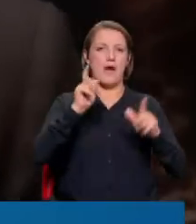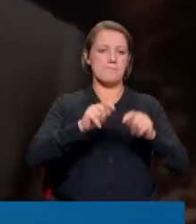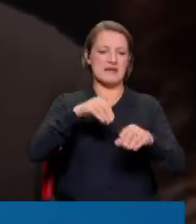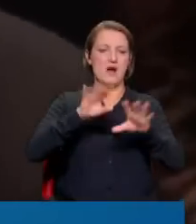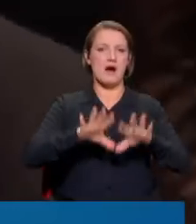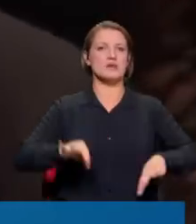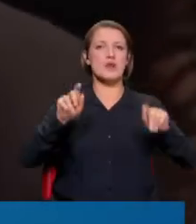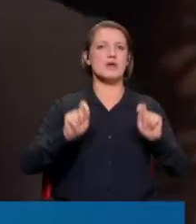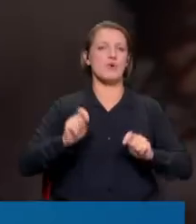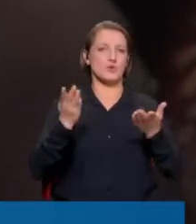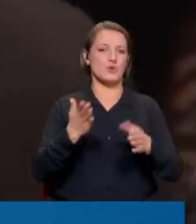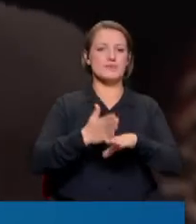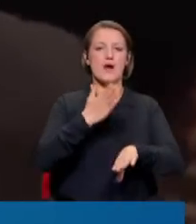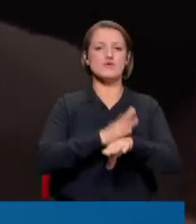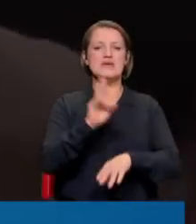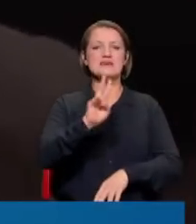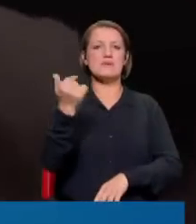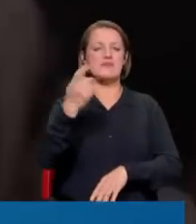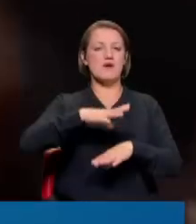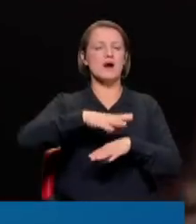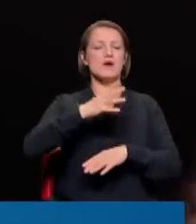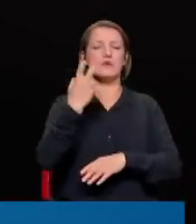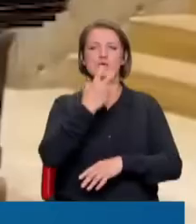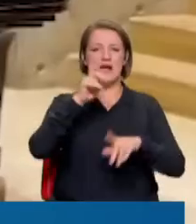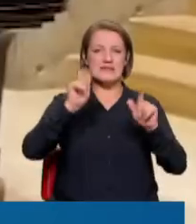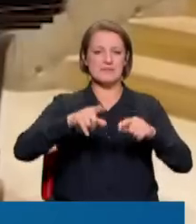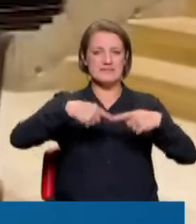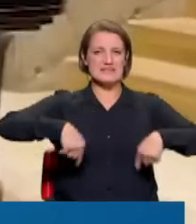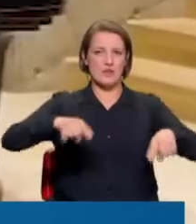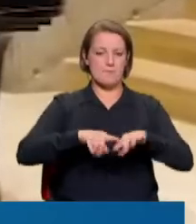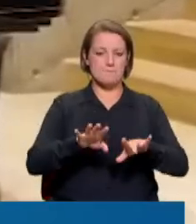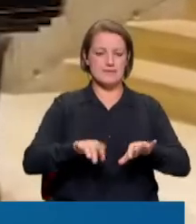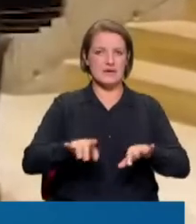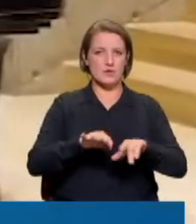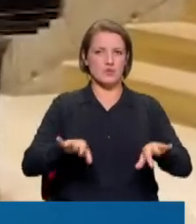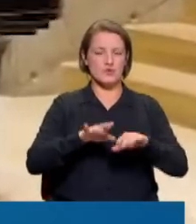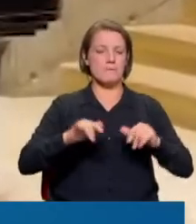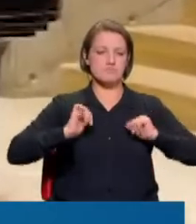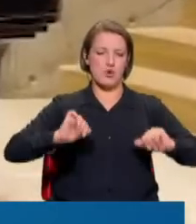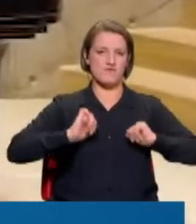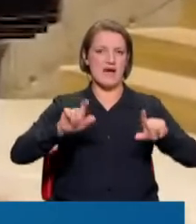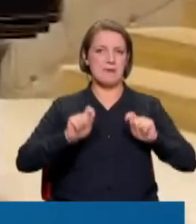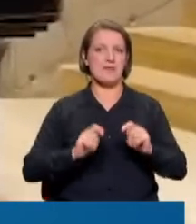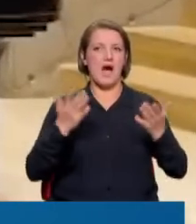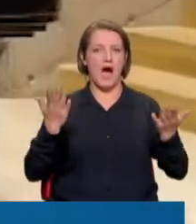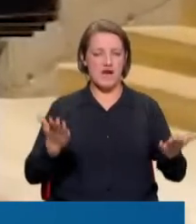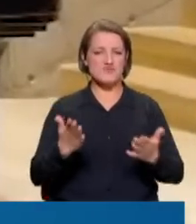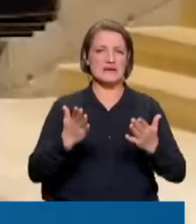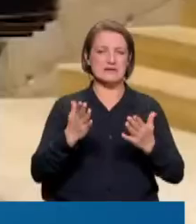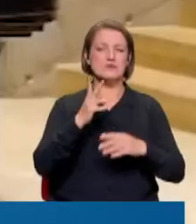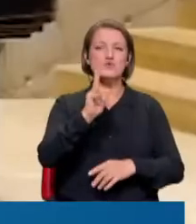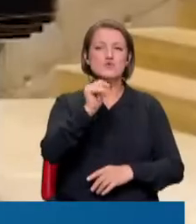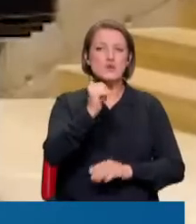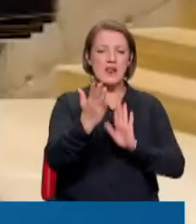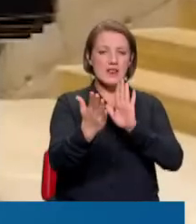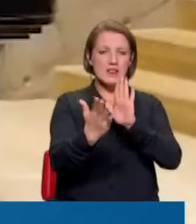hazırlanıyordu daha önce 20 kez konser verdim dediği o salonda piyano başına geçip provada yaptı ancak sahneye 3